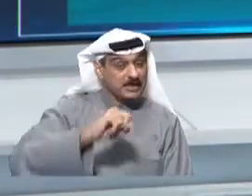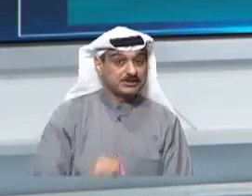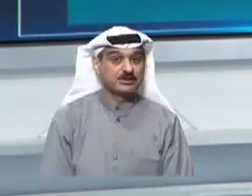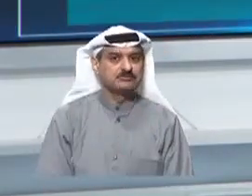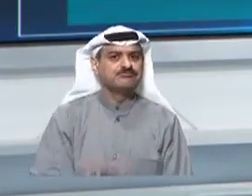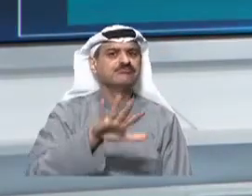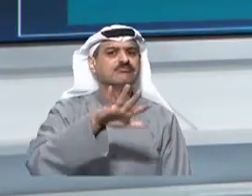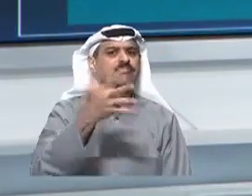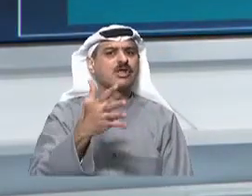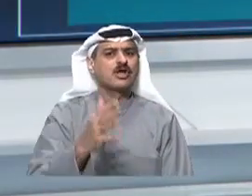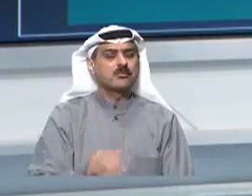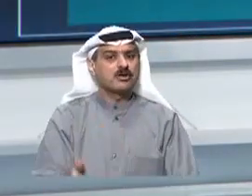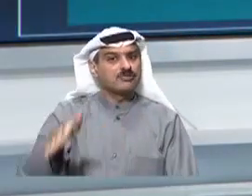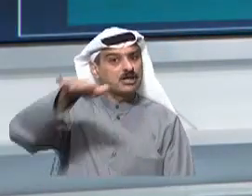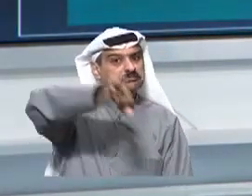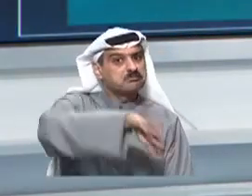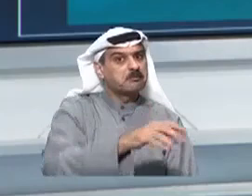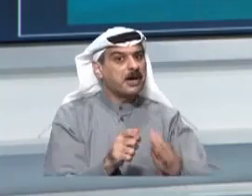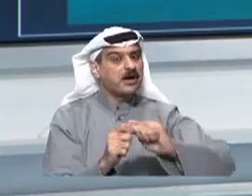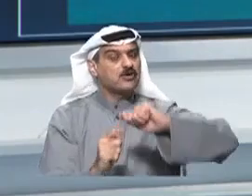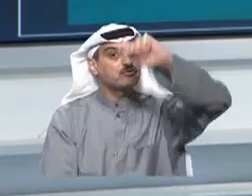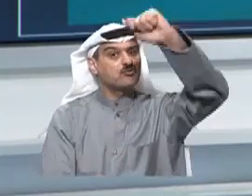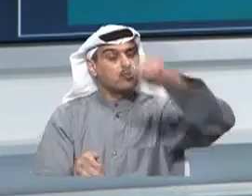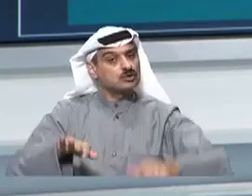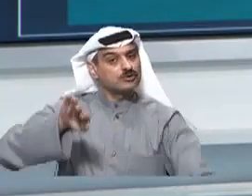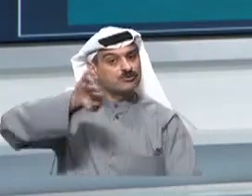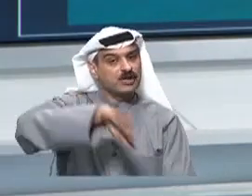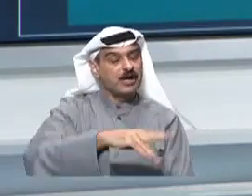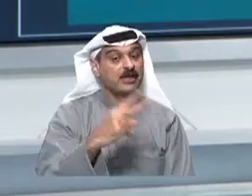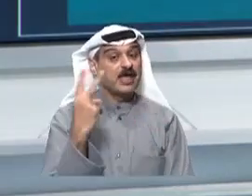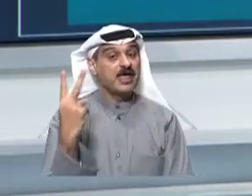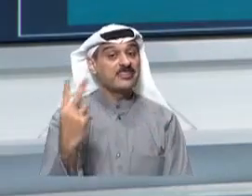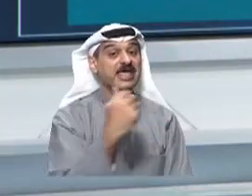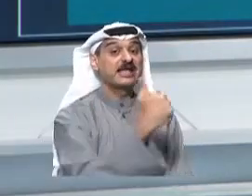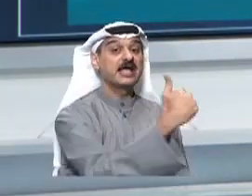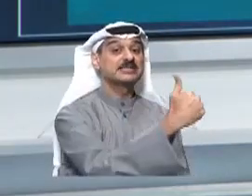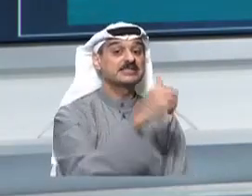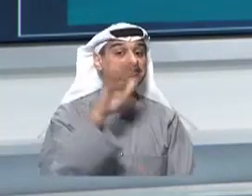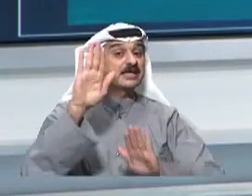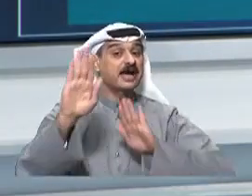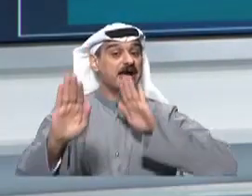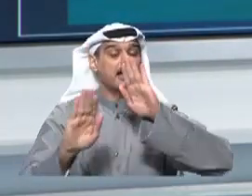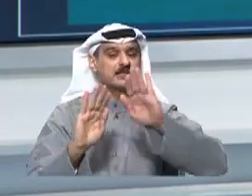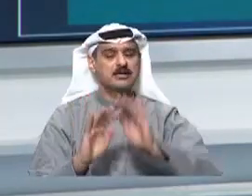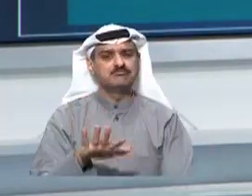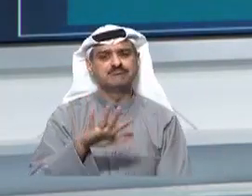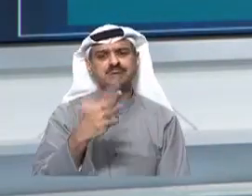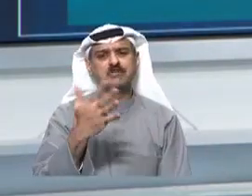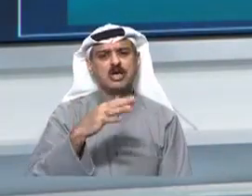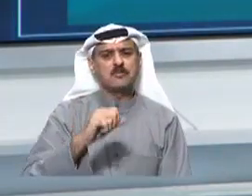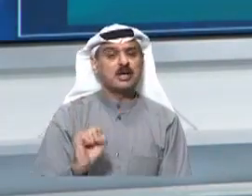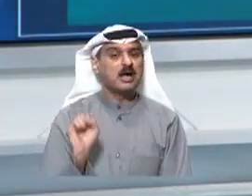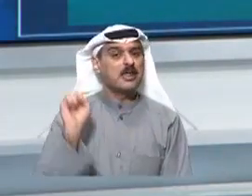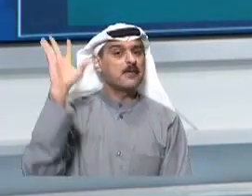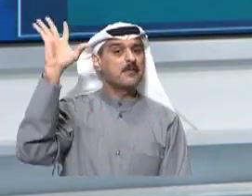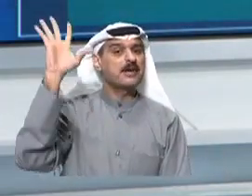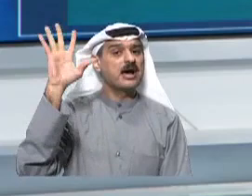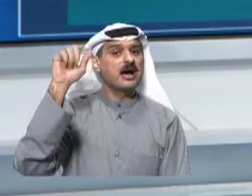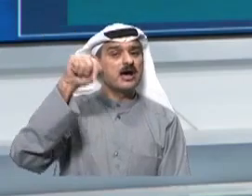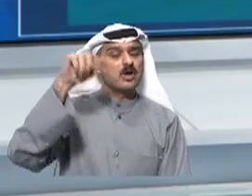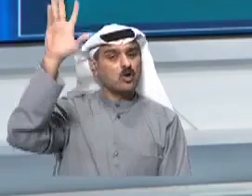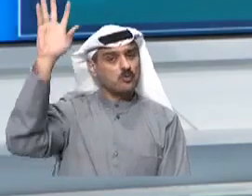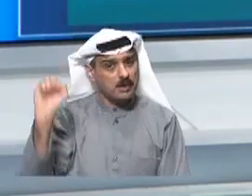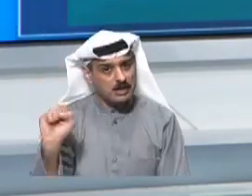هناك ارتفاع في الأمواج من حين إلى آخر 2 إلى 6 أقدام متوقع بشكل عام خلال فترة النهار وأيضا خلال